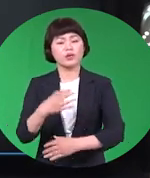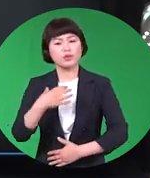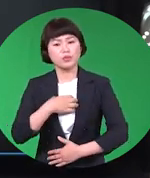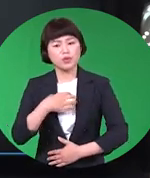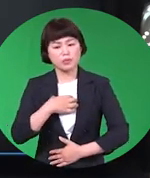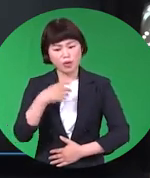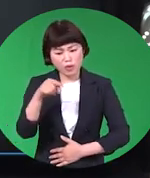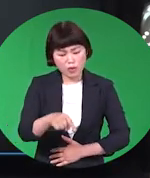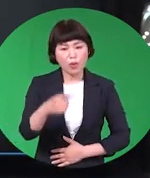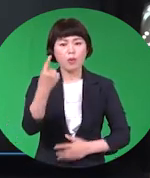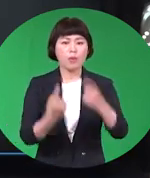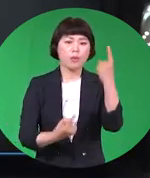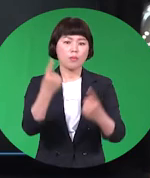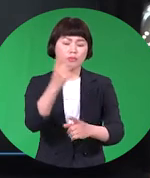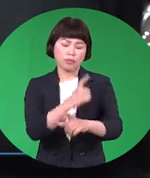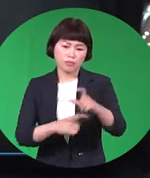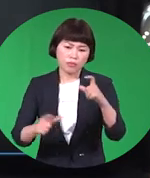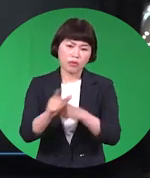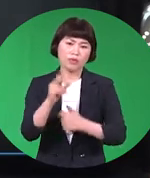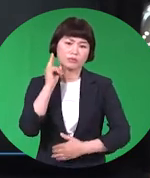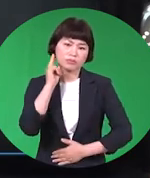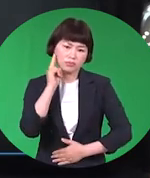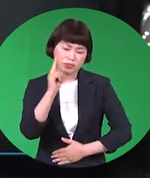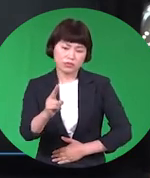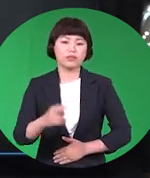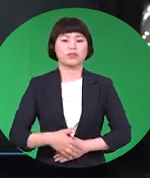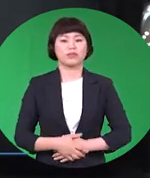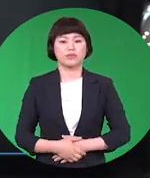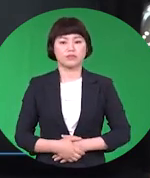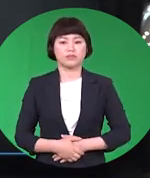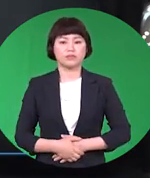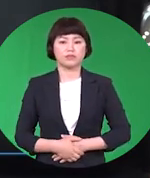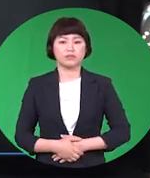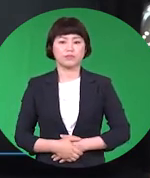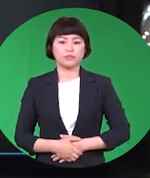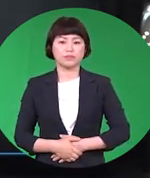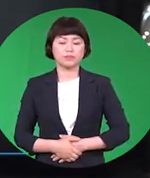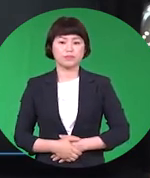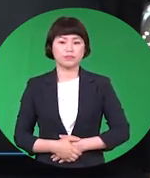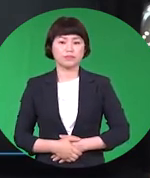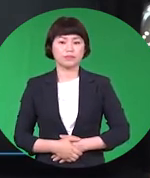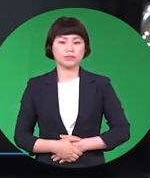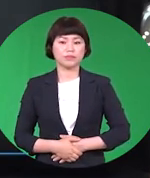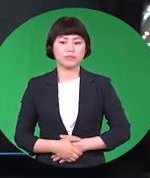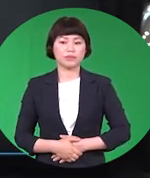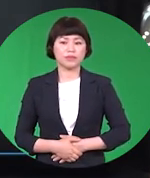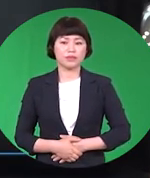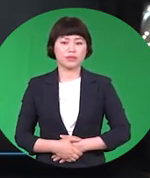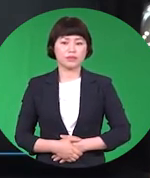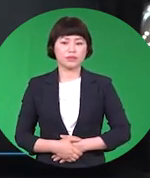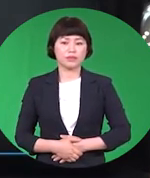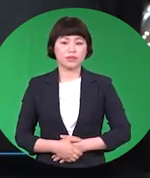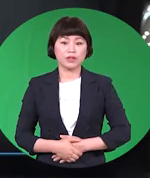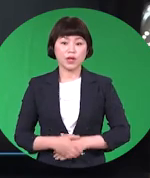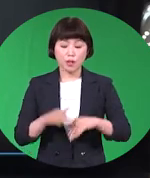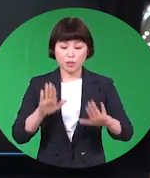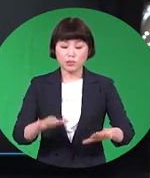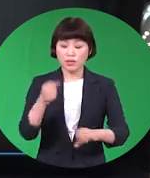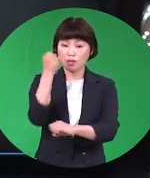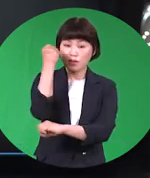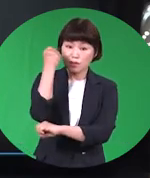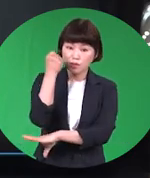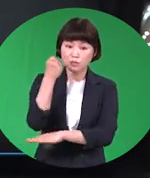심각한 불황에 빠질 수 있다는 전망이 계속해서 나오고 있습니다. 이번